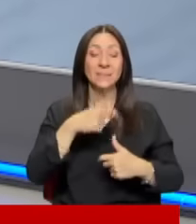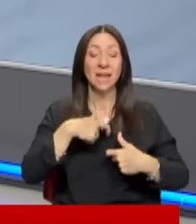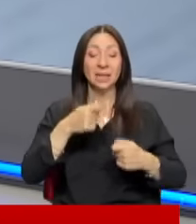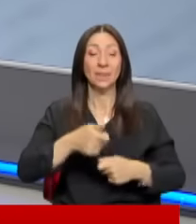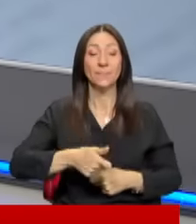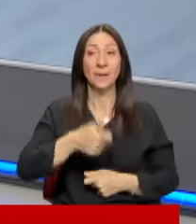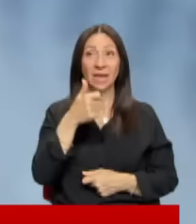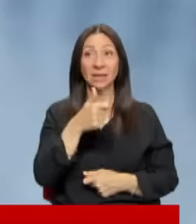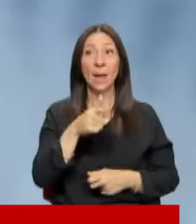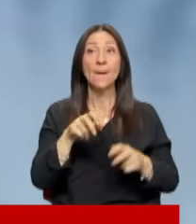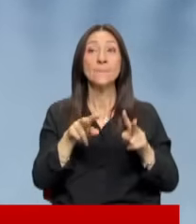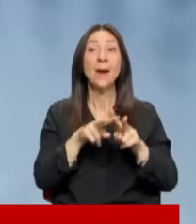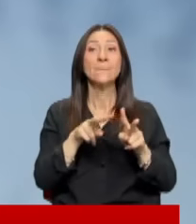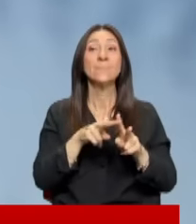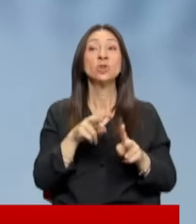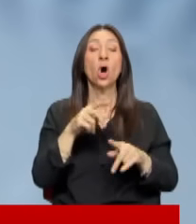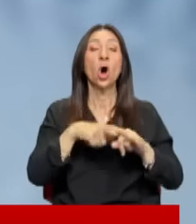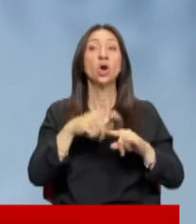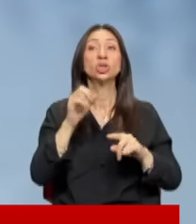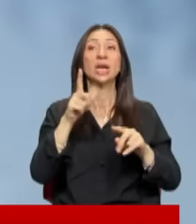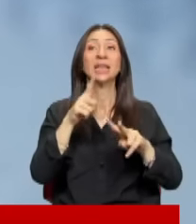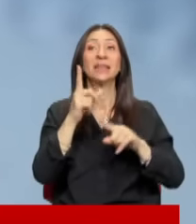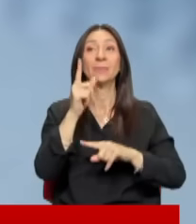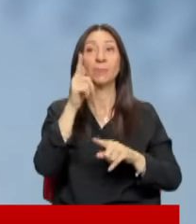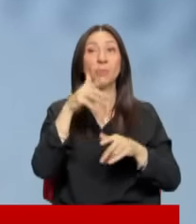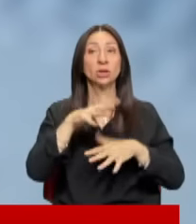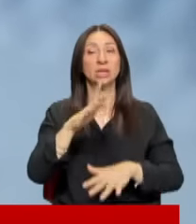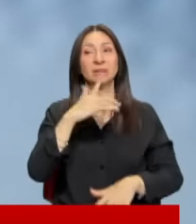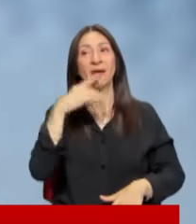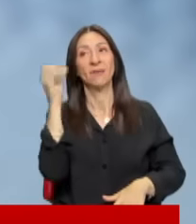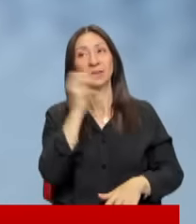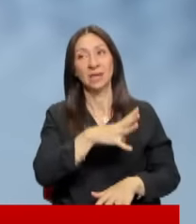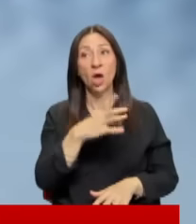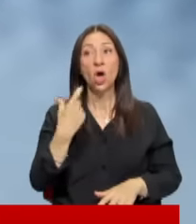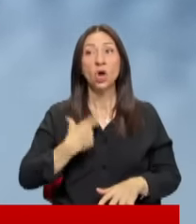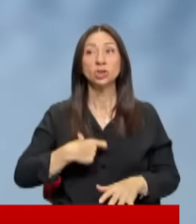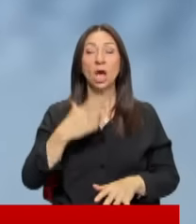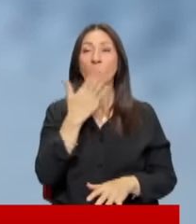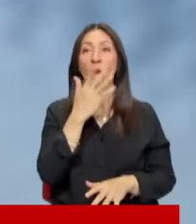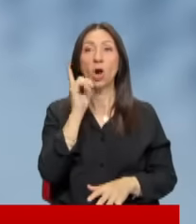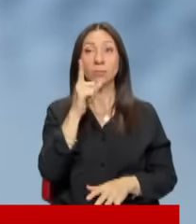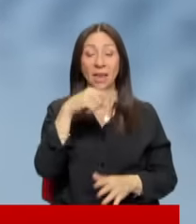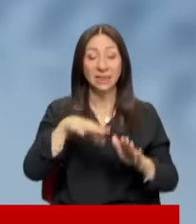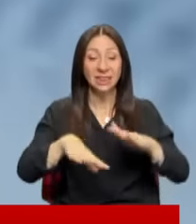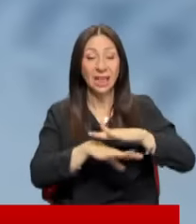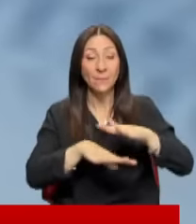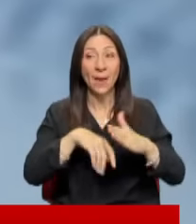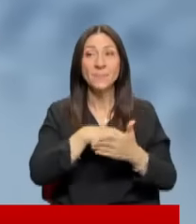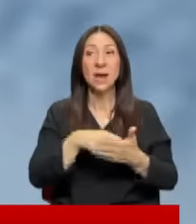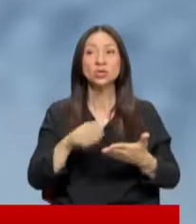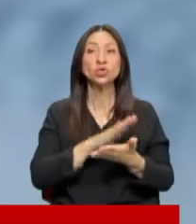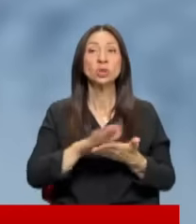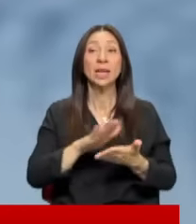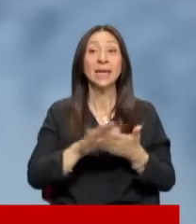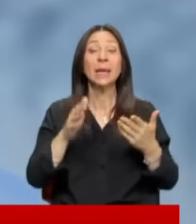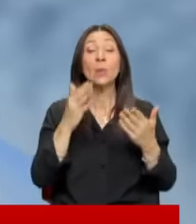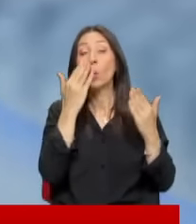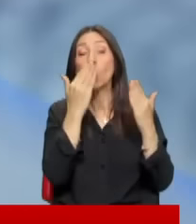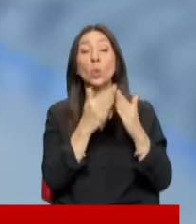Eğitim Bakanı'na Mahmut Hocalı bir protestoyla seslendiler bu kez. Özel okul öğretmenleri taban maaş düzenlemesine